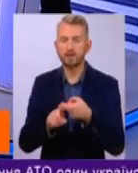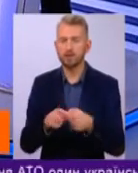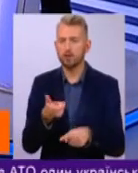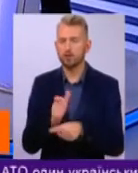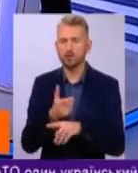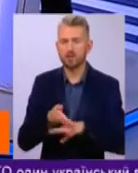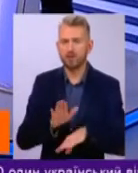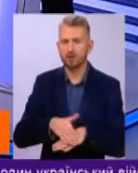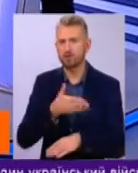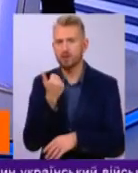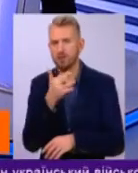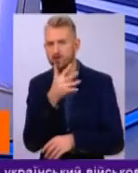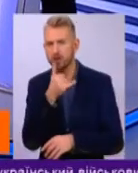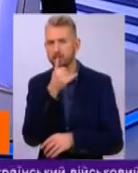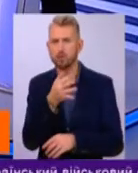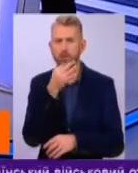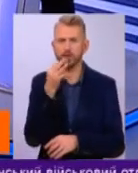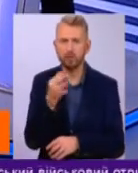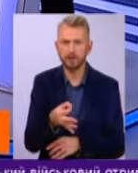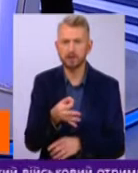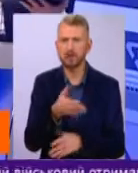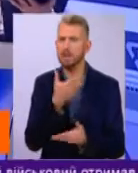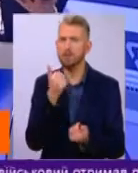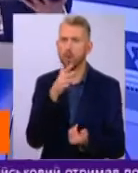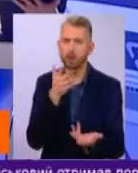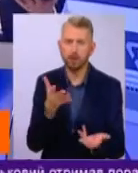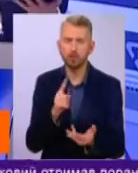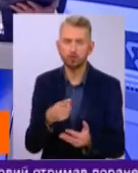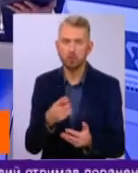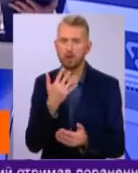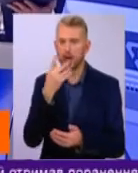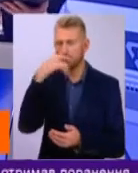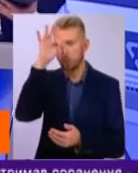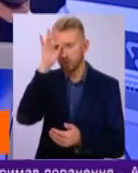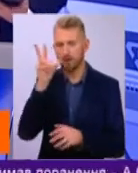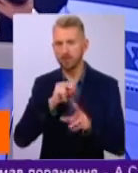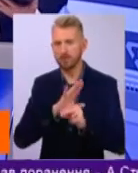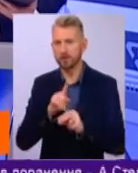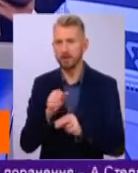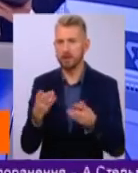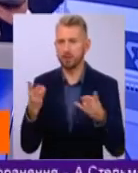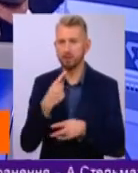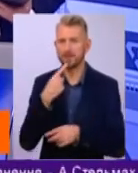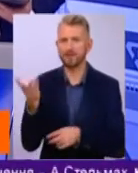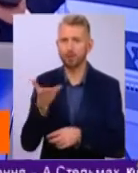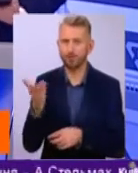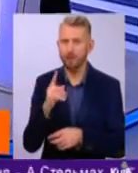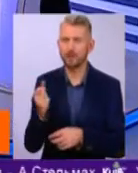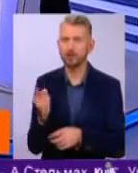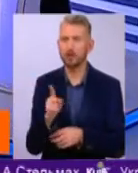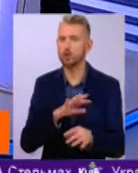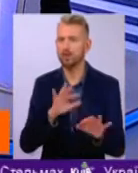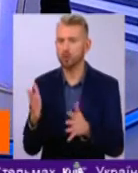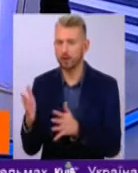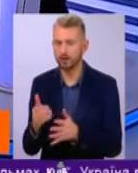важко, немає часу, не можуть відповісти, немає коли. Чомусь Нацполіція не вважає за потрібне звітувати за те, що